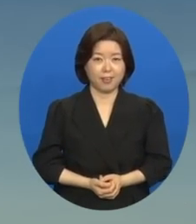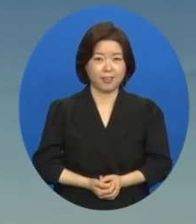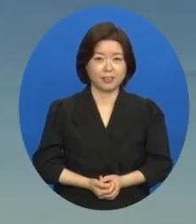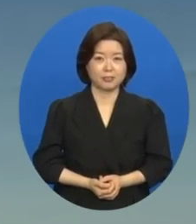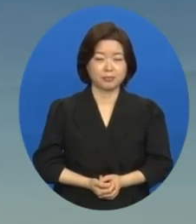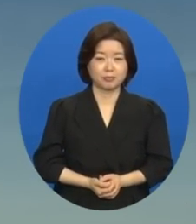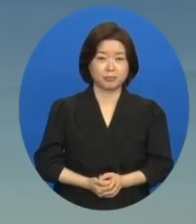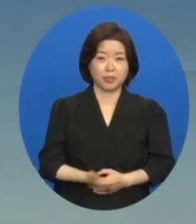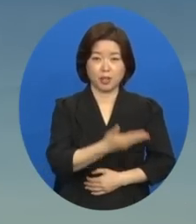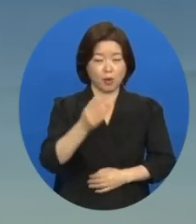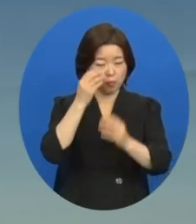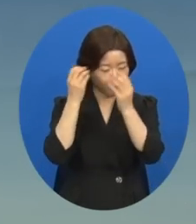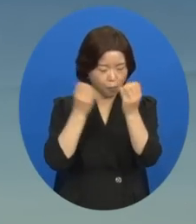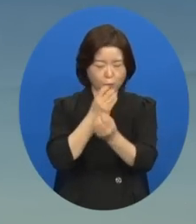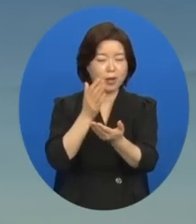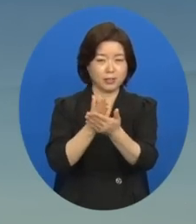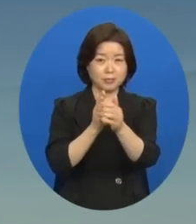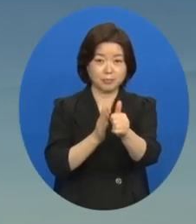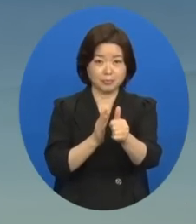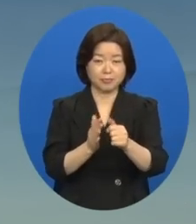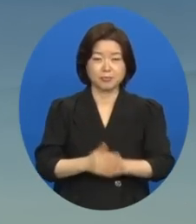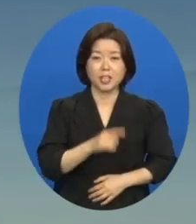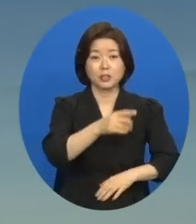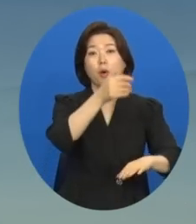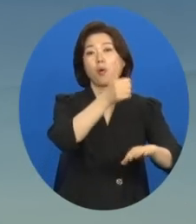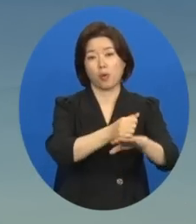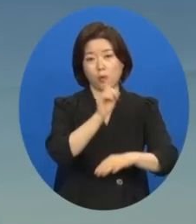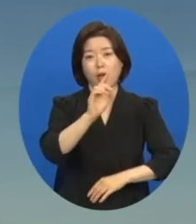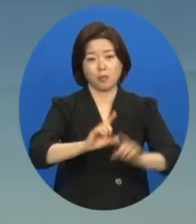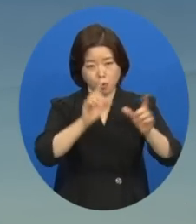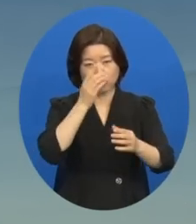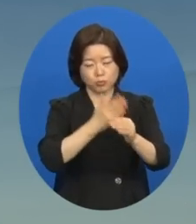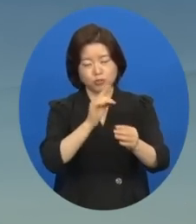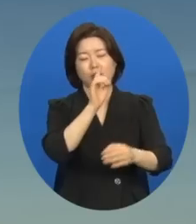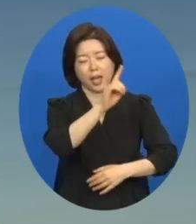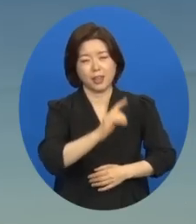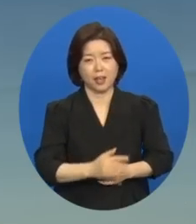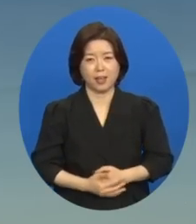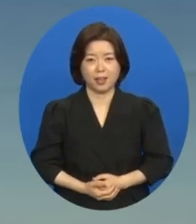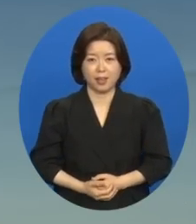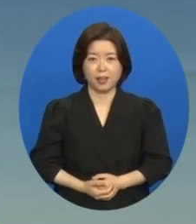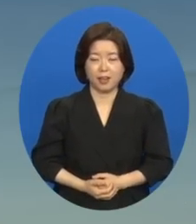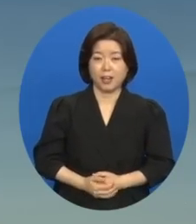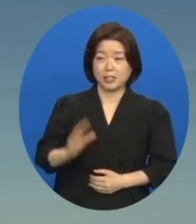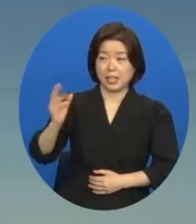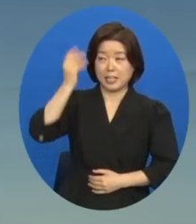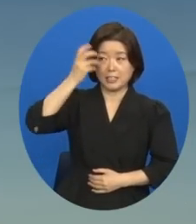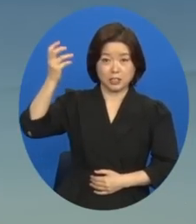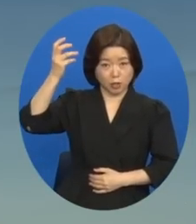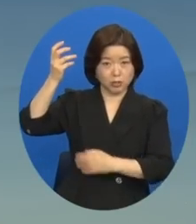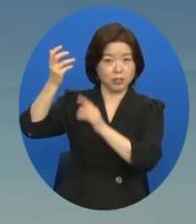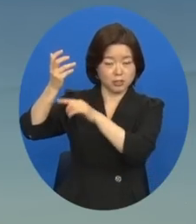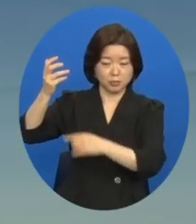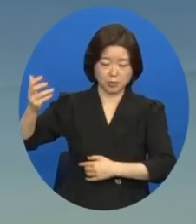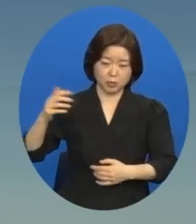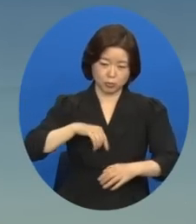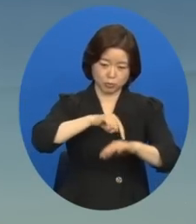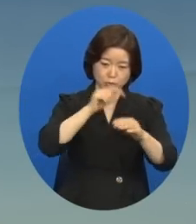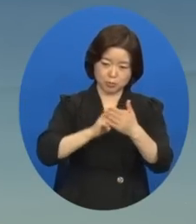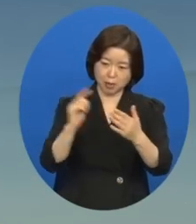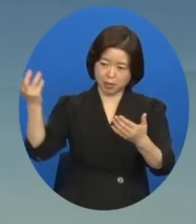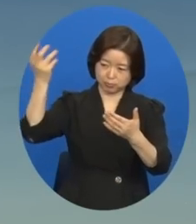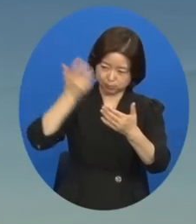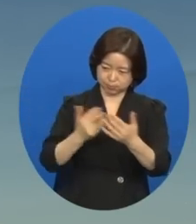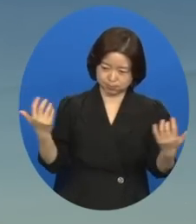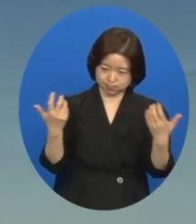여러분, 오해하시면 안 돼요. 그것은 결과예요. 그렇다면 성령께서 우리의 마음을 가득 채우게